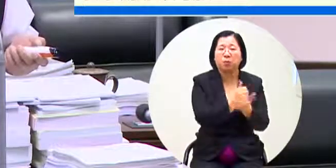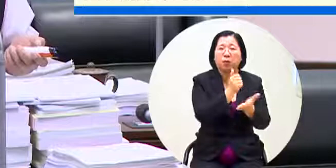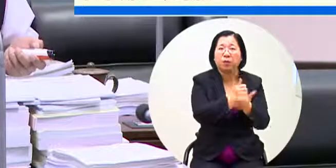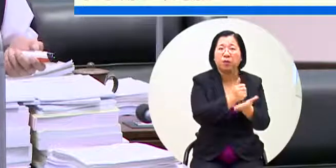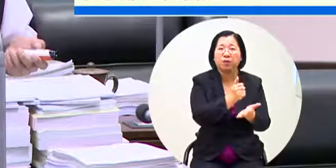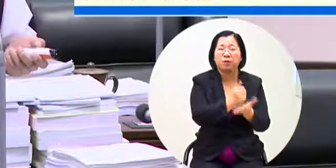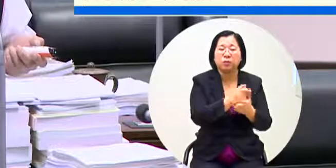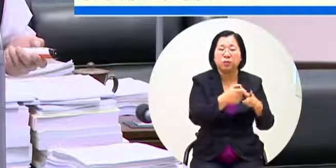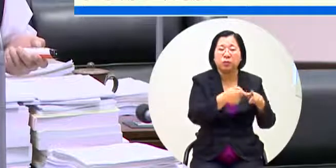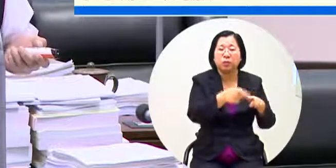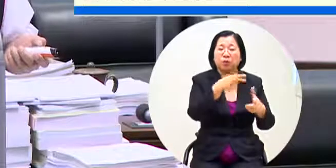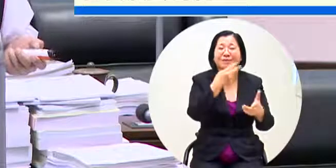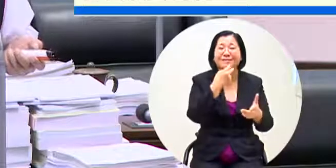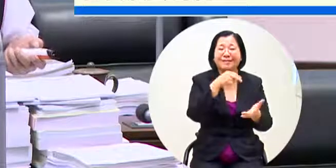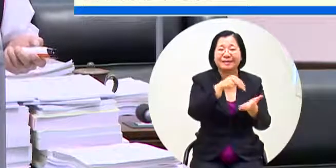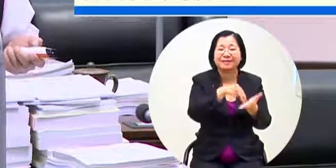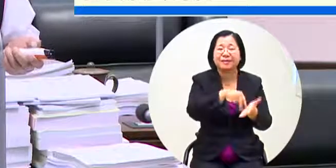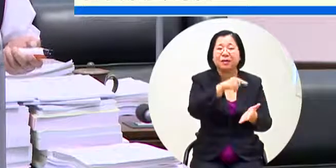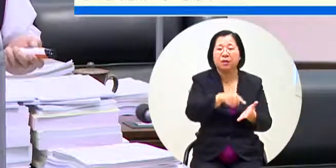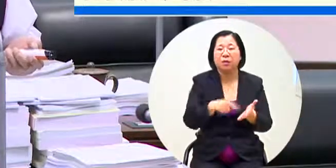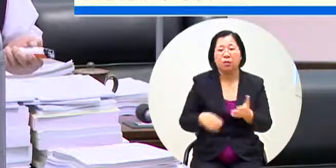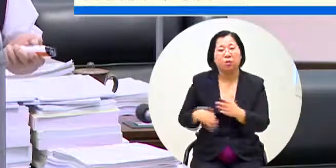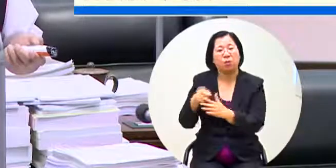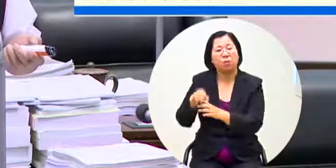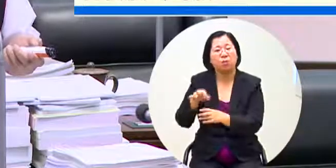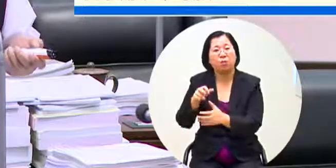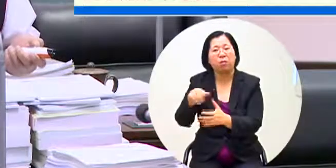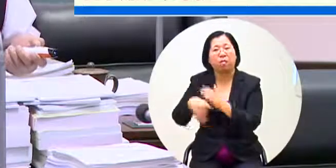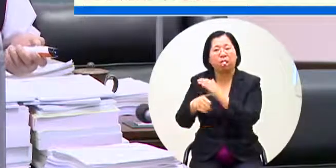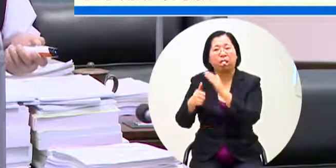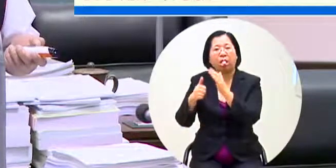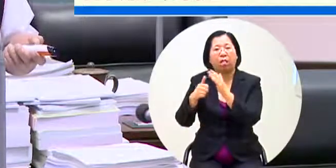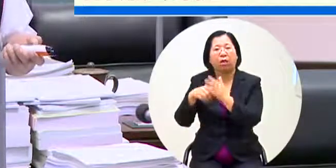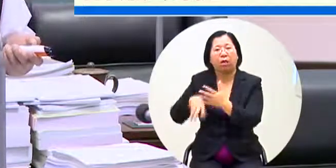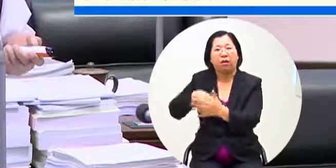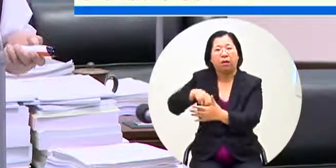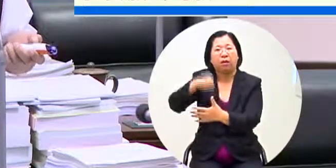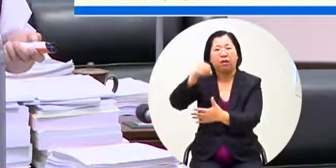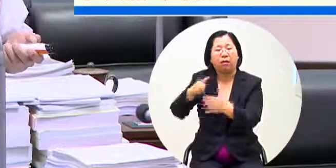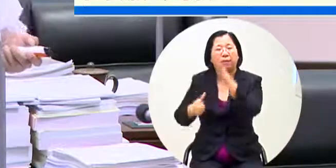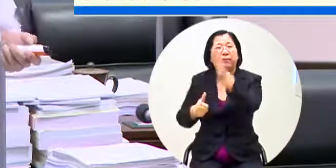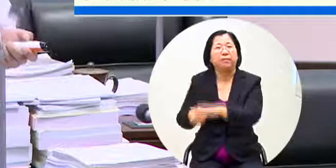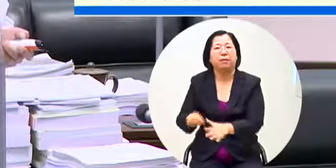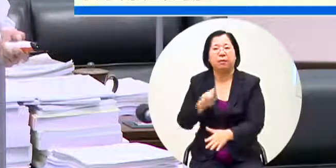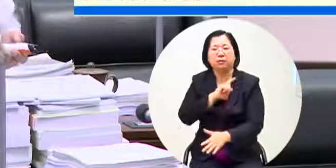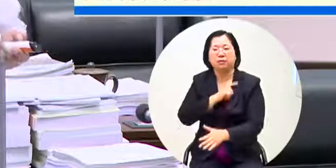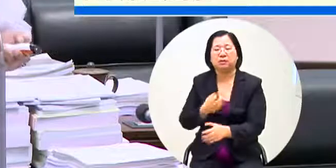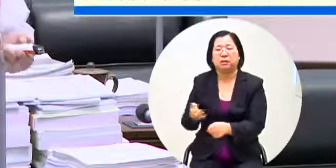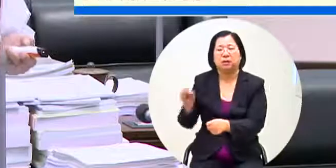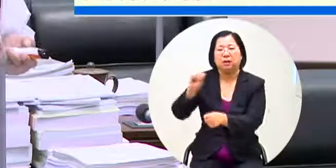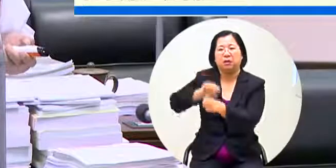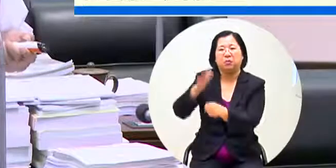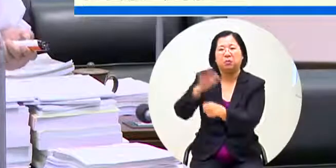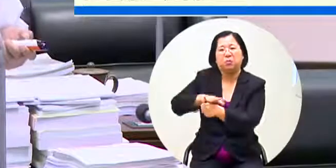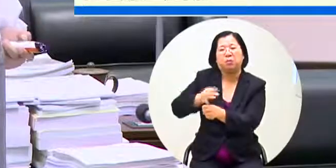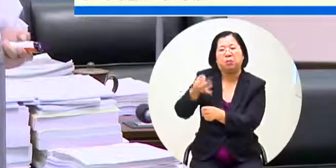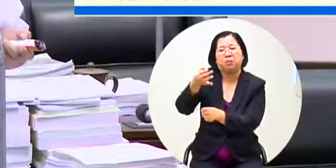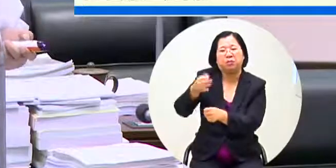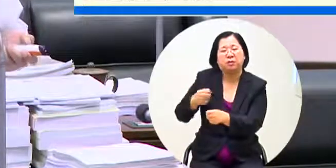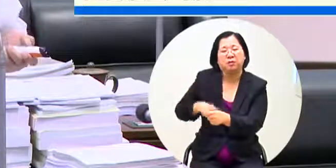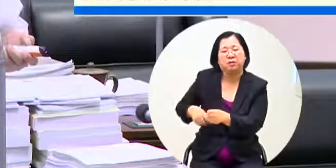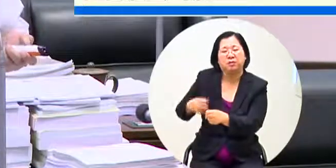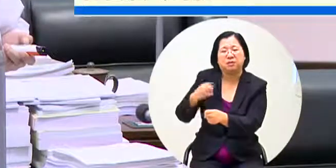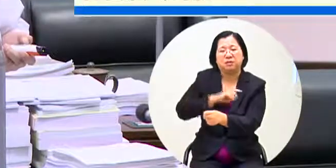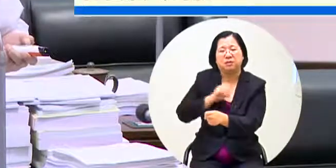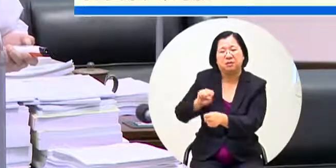缴税金的，结果抽无到，我爱家己搁一寡费用去读私立的。所以这个部分是不是吼？我